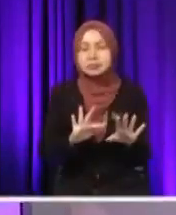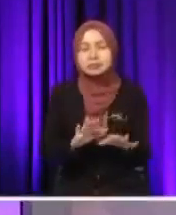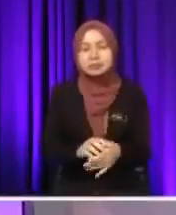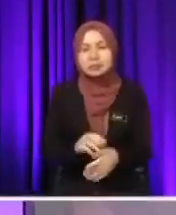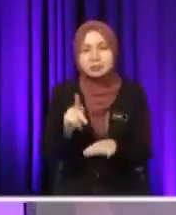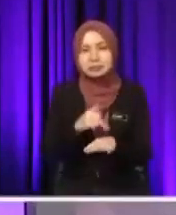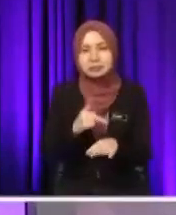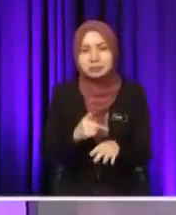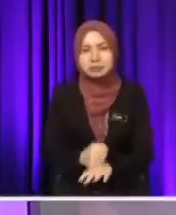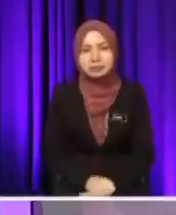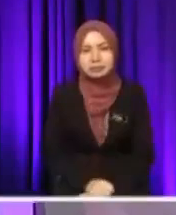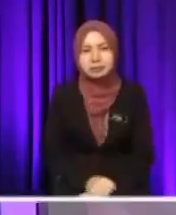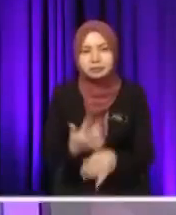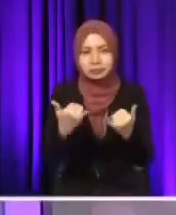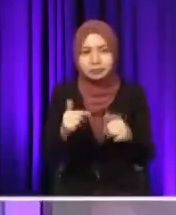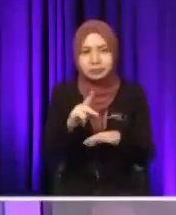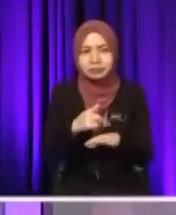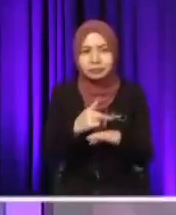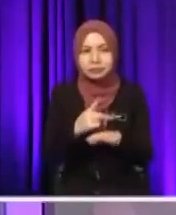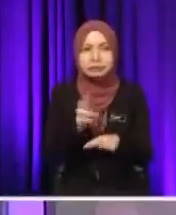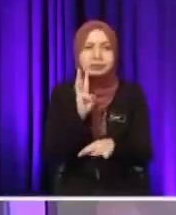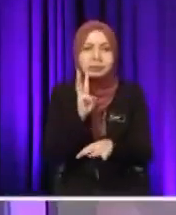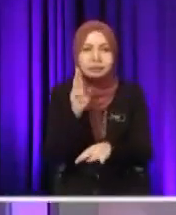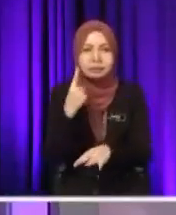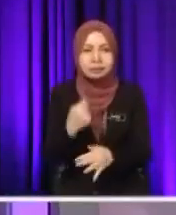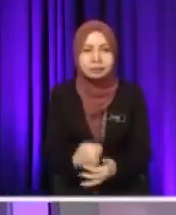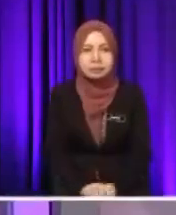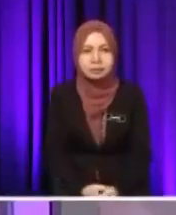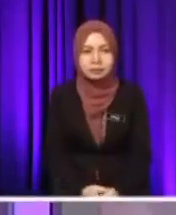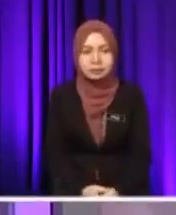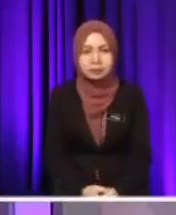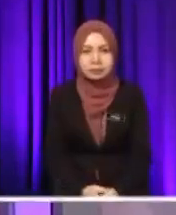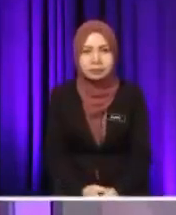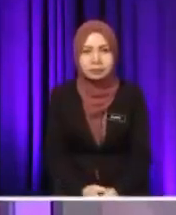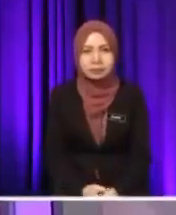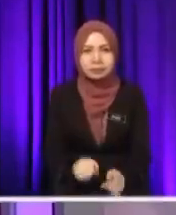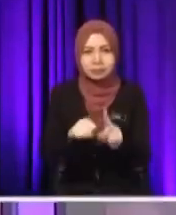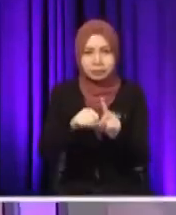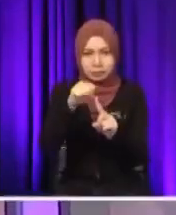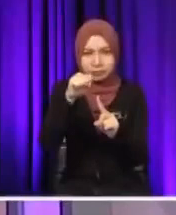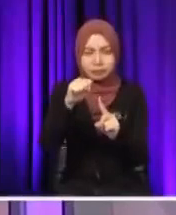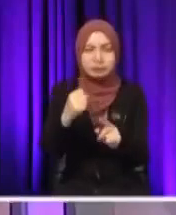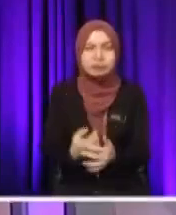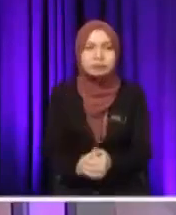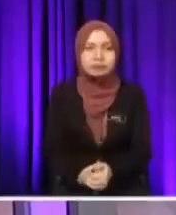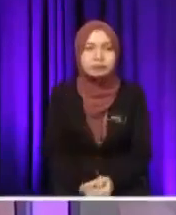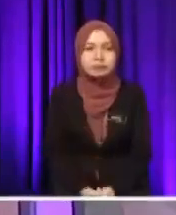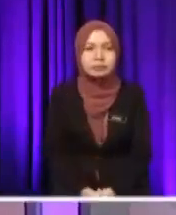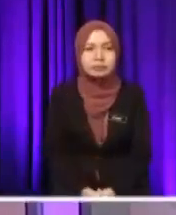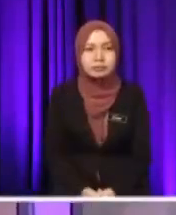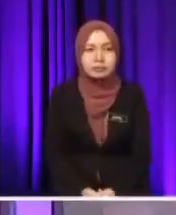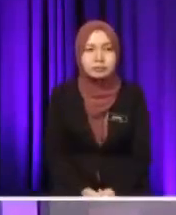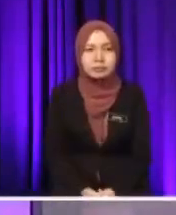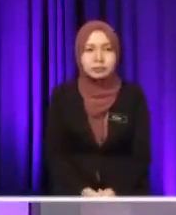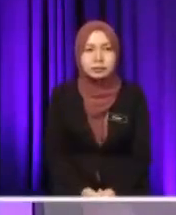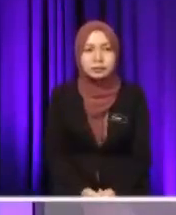gunakan kaedah ini di dalam studio ini untuk memudahkan bagaimana kita nak melihat. Walaupun tidak menggunakan pemanasan yang agak ni, kita masih lagi